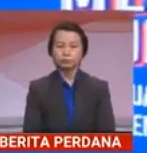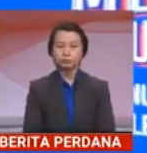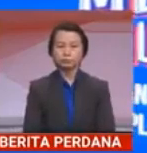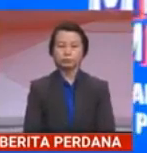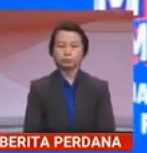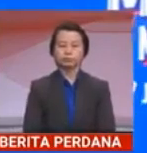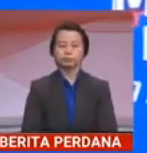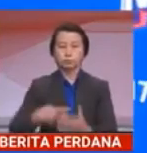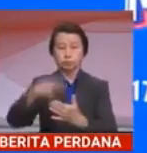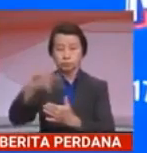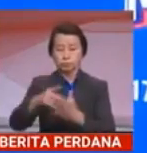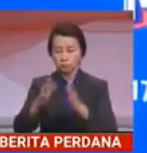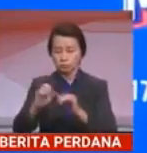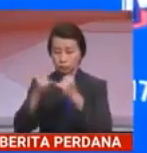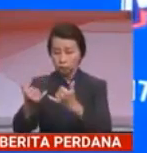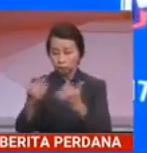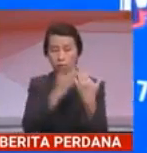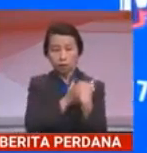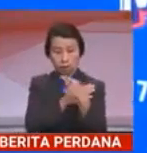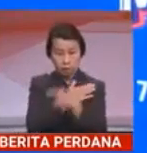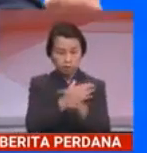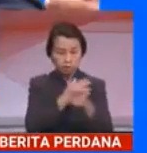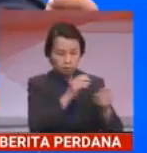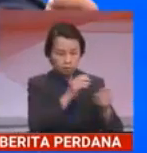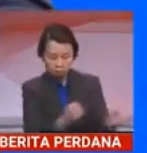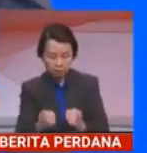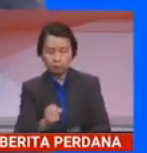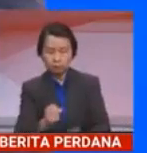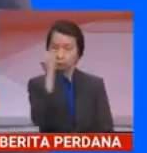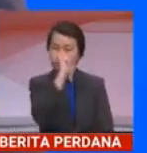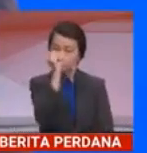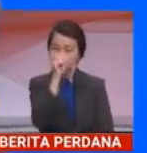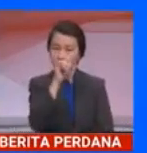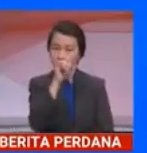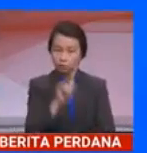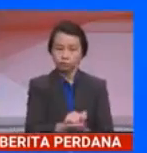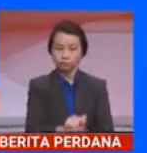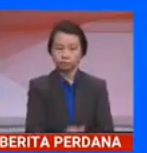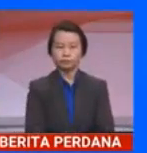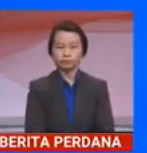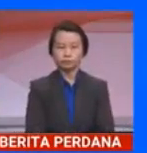Shiraz Project yang merupakan syarikat bertanggungjawab bagi menganjurkan konsert tersebut.